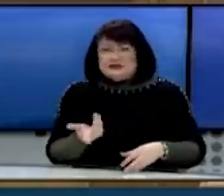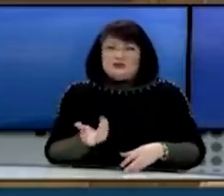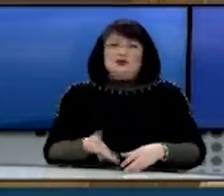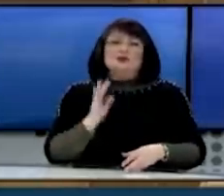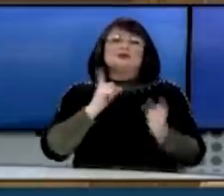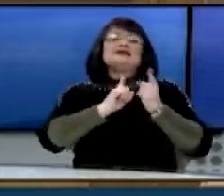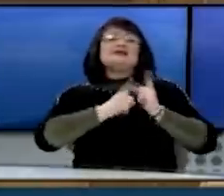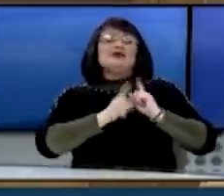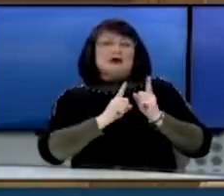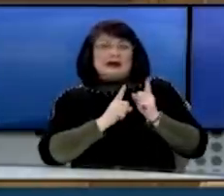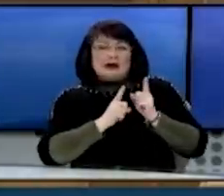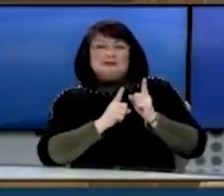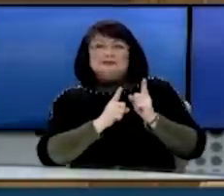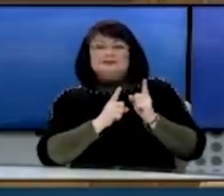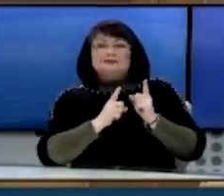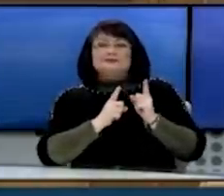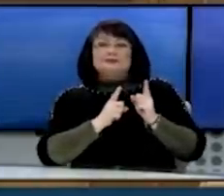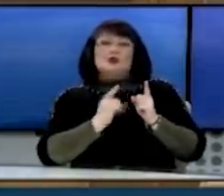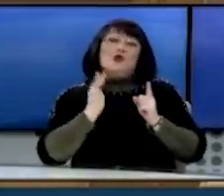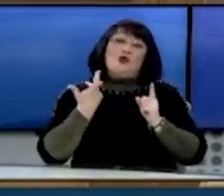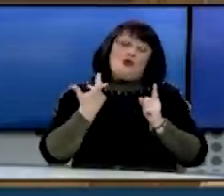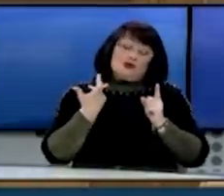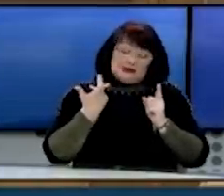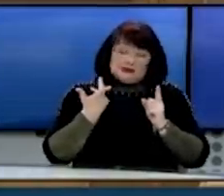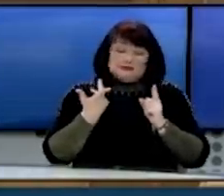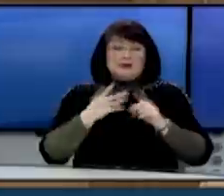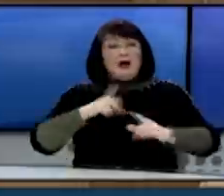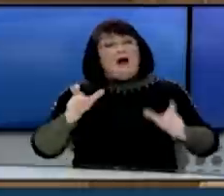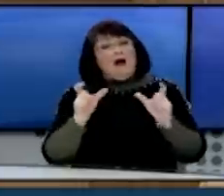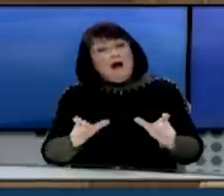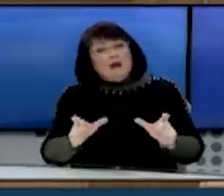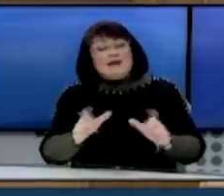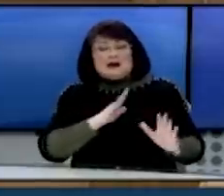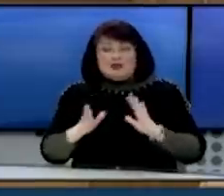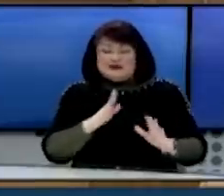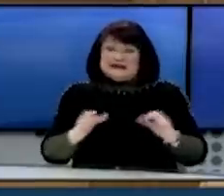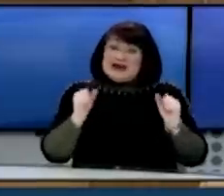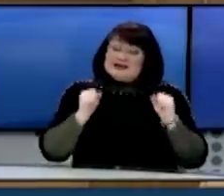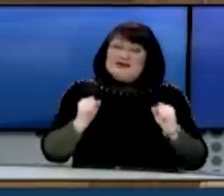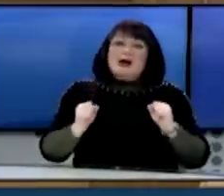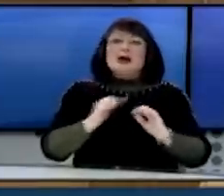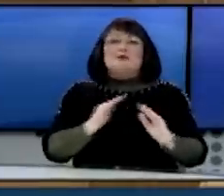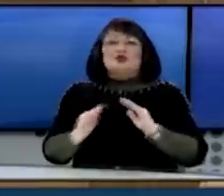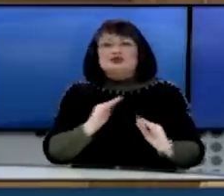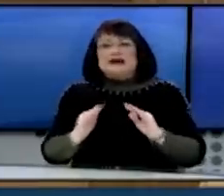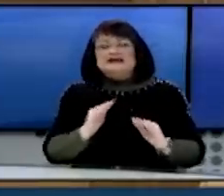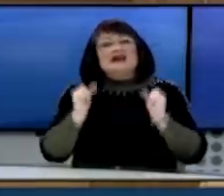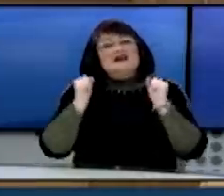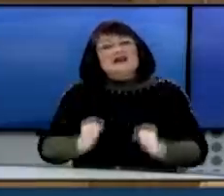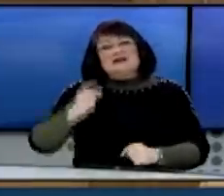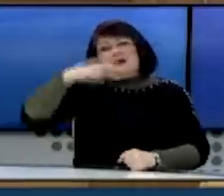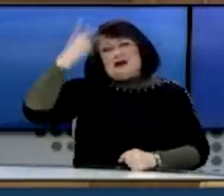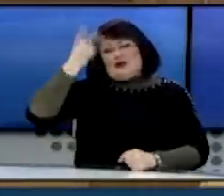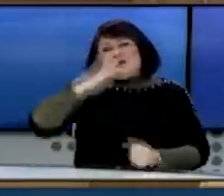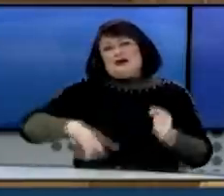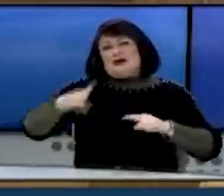οι συμφωνίες δήθεν θωρακίζουν την άμυνα, την προστασία, την ασφάλεια της χώρας, τα κυριαρχικά δικαιώματα